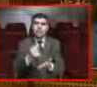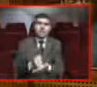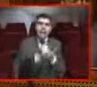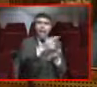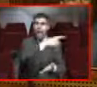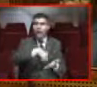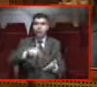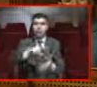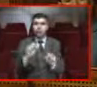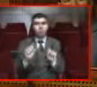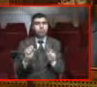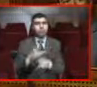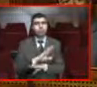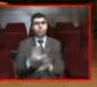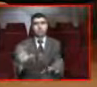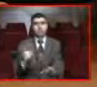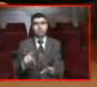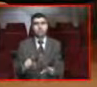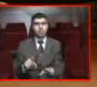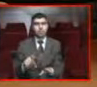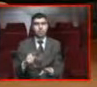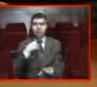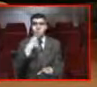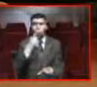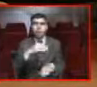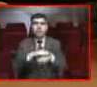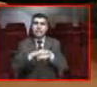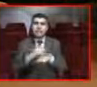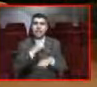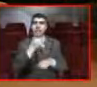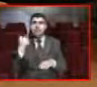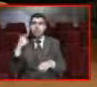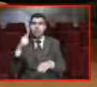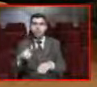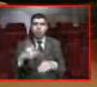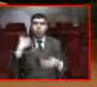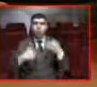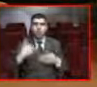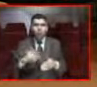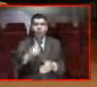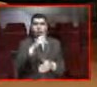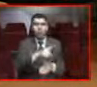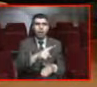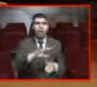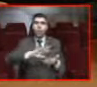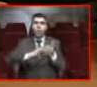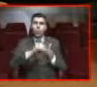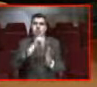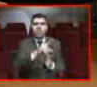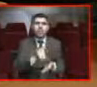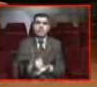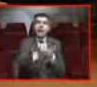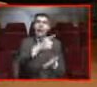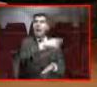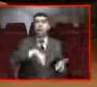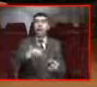يملك أكثر لكي تعطي الذي لا يملك، راه في هذه الفلسفة داخل الطلبة وداخل المعاقين وداخل الأشخاص اللي كنتكلموا عليهم اليوم وصرهم.